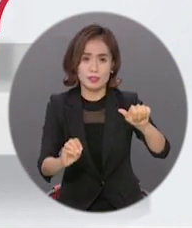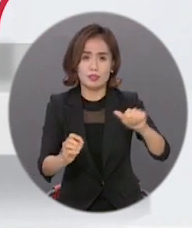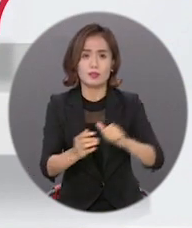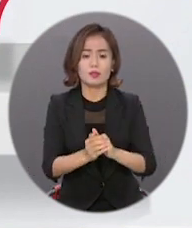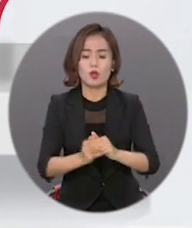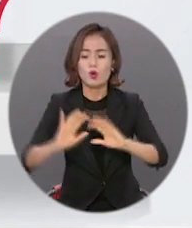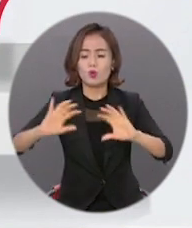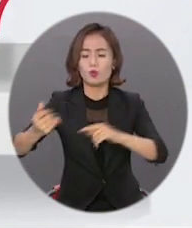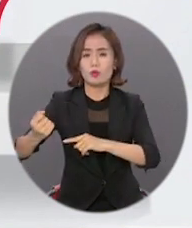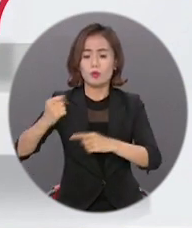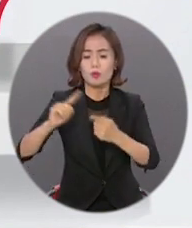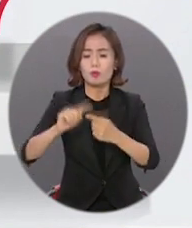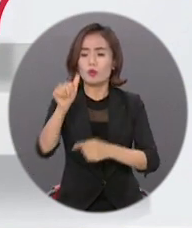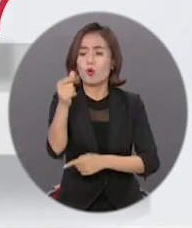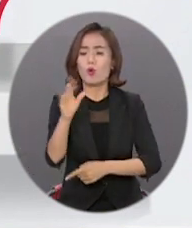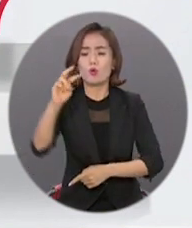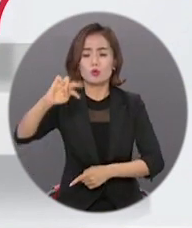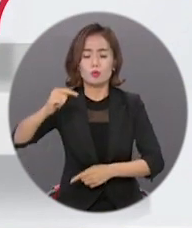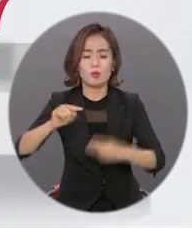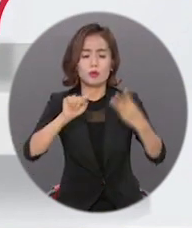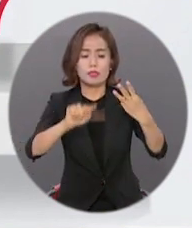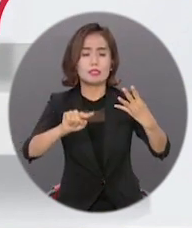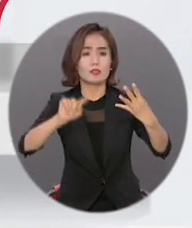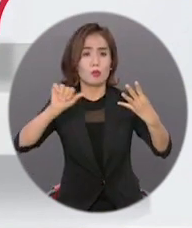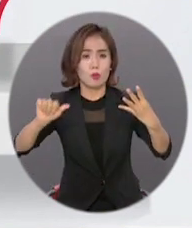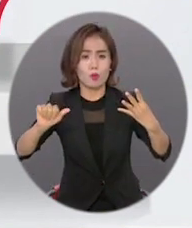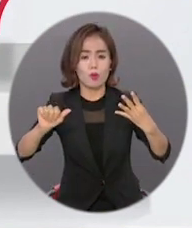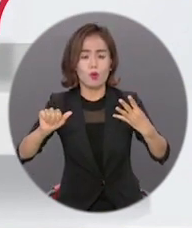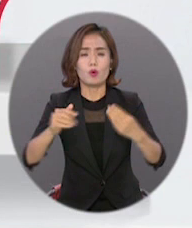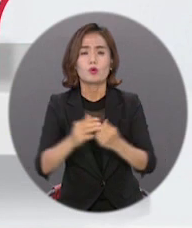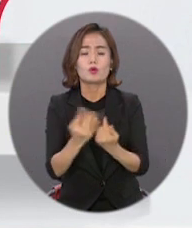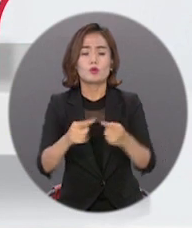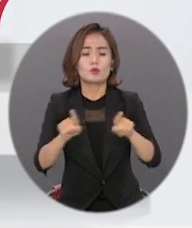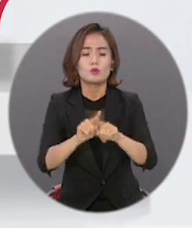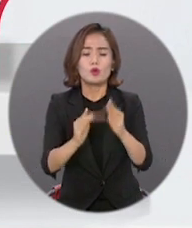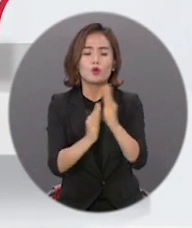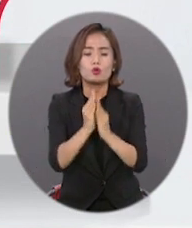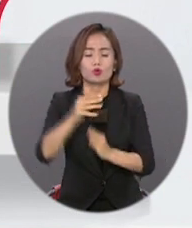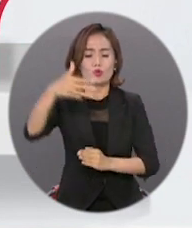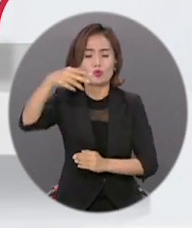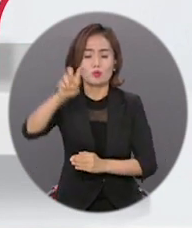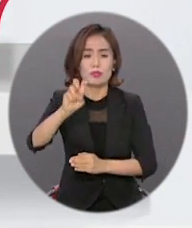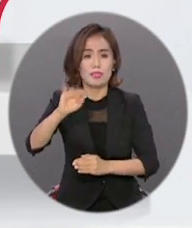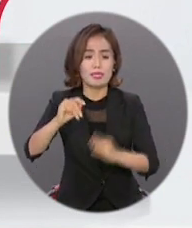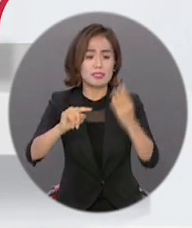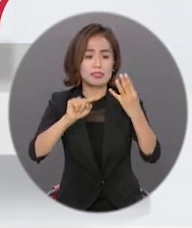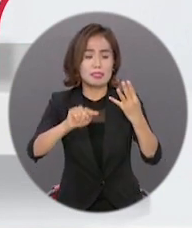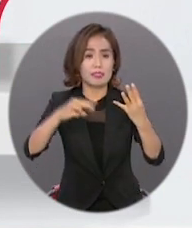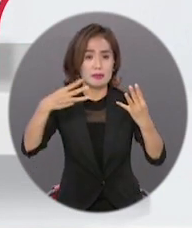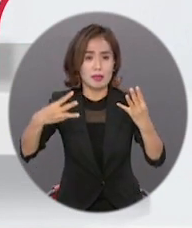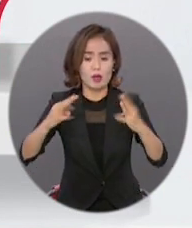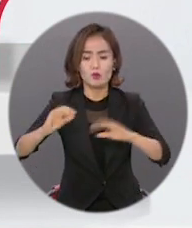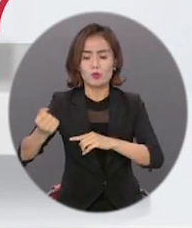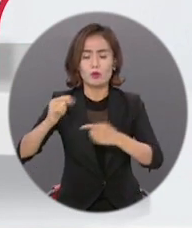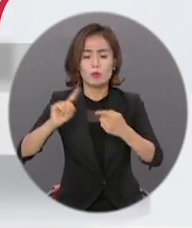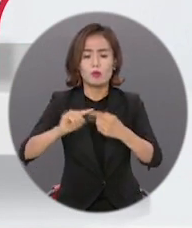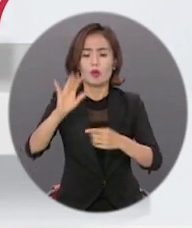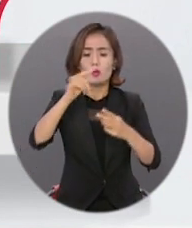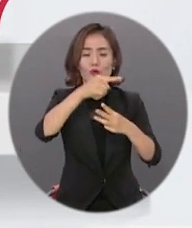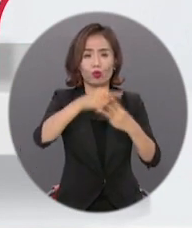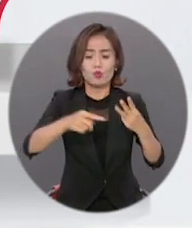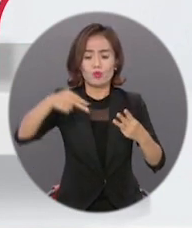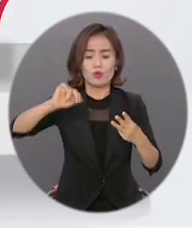국민의 임 홍준표 4.5% 더 오름 유당 추미애 4.3% 국민의 인 윤석렬